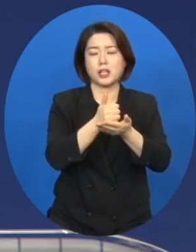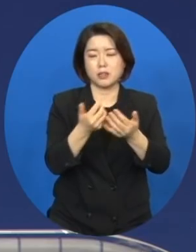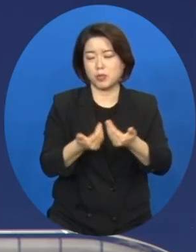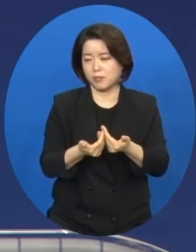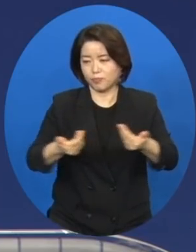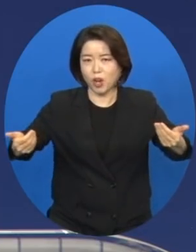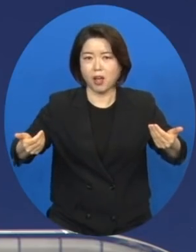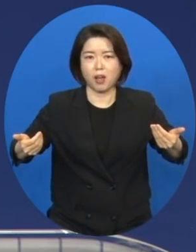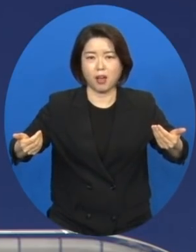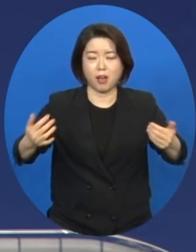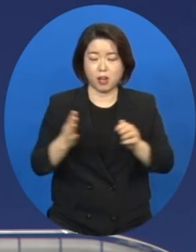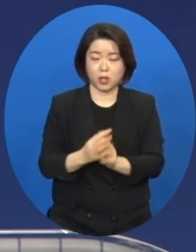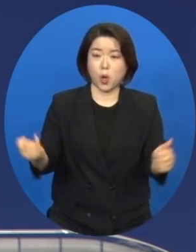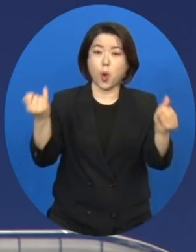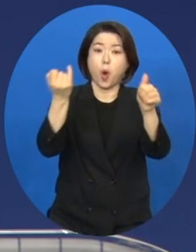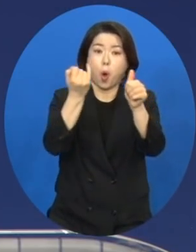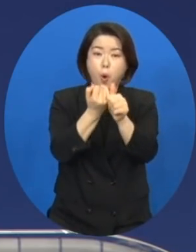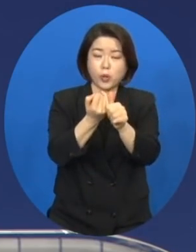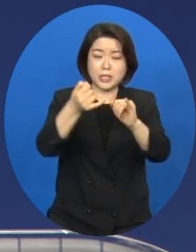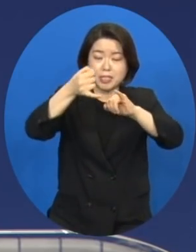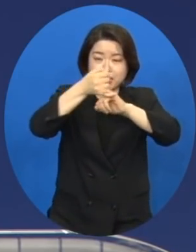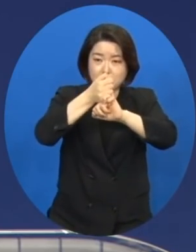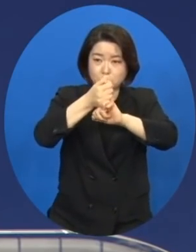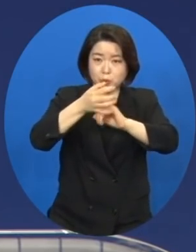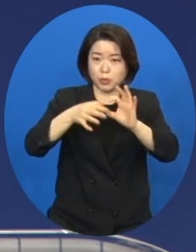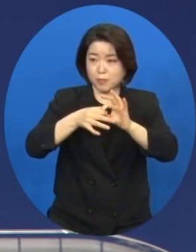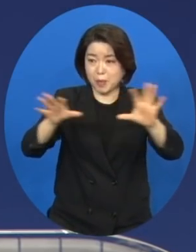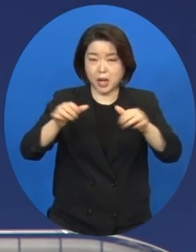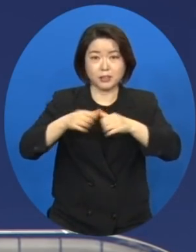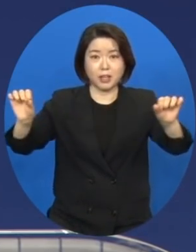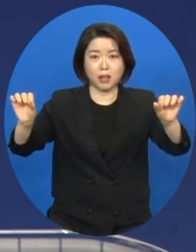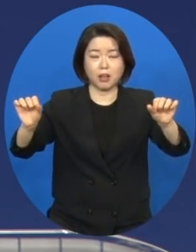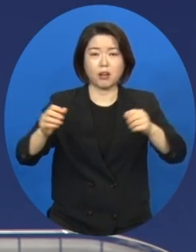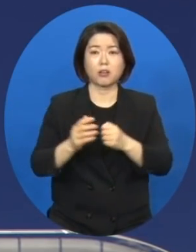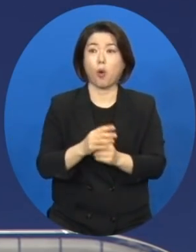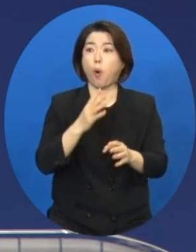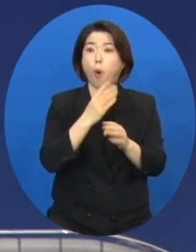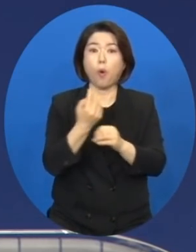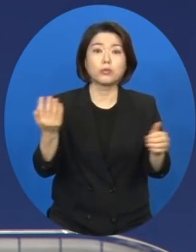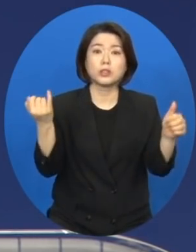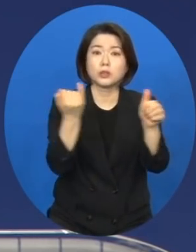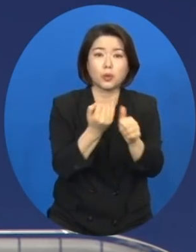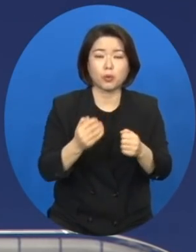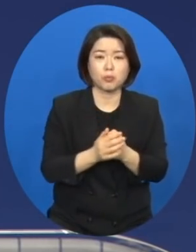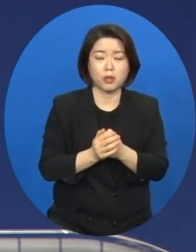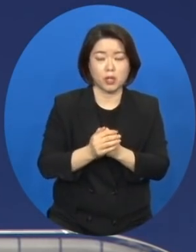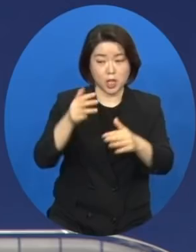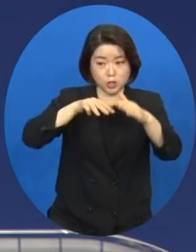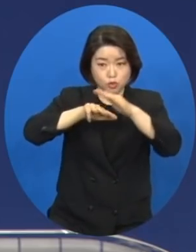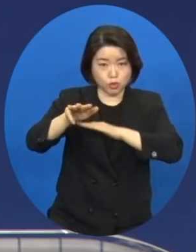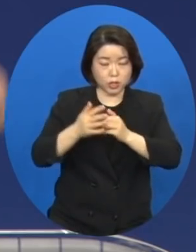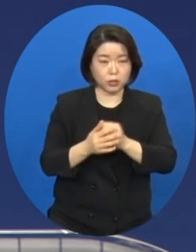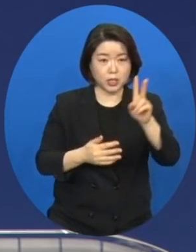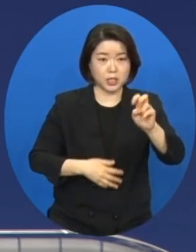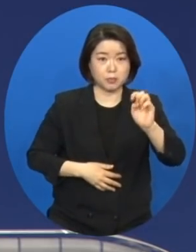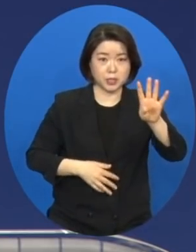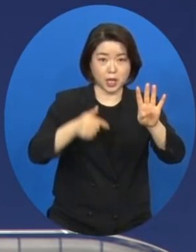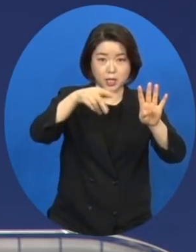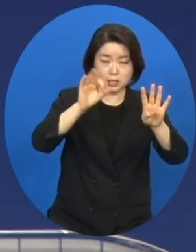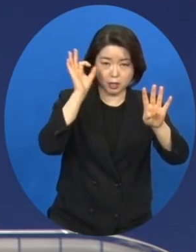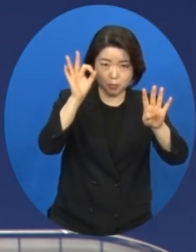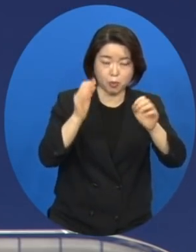혼인 언약을 깨뜨렸습니다. 그러면 언제 결혼했습니까? 라고 물어볼 수 있습니다. 여러분 출애굽기 24장 읽어보시면 하나님과